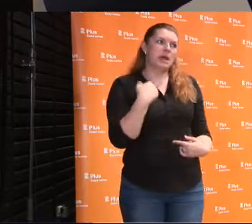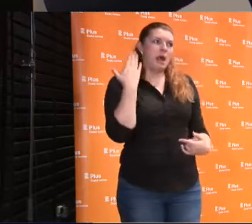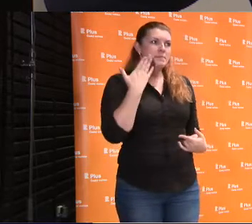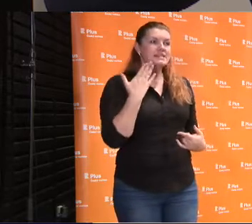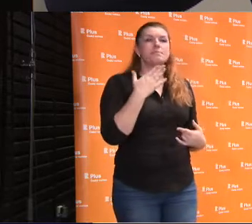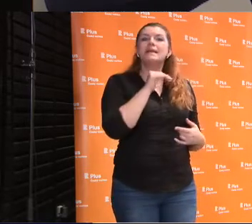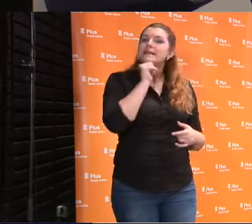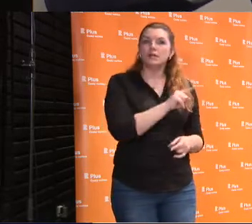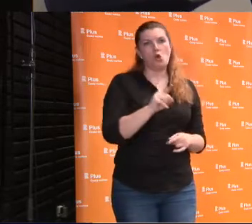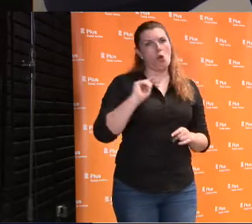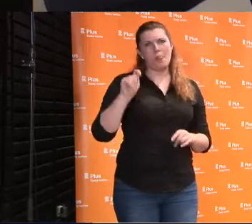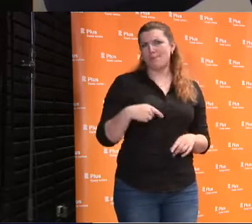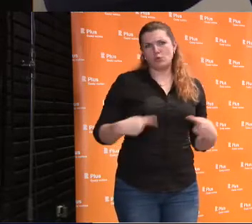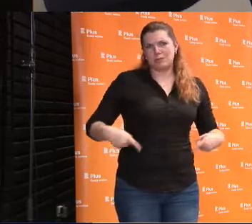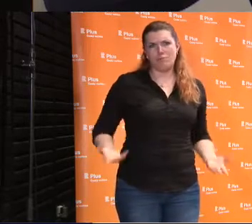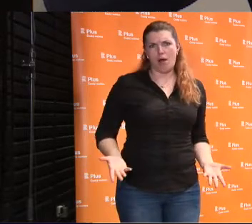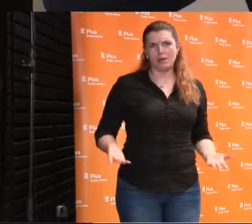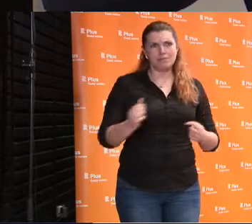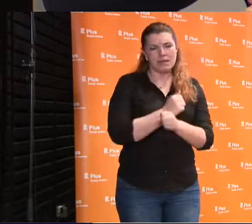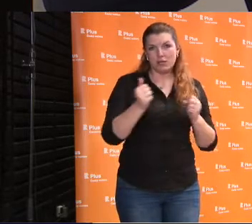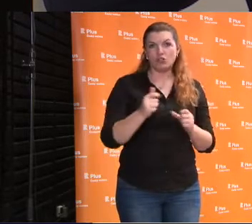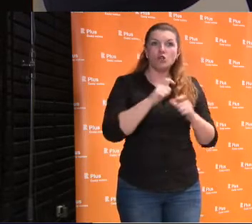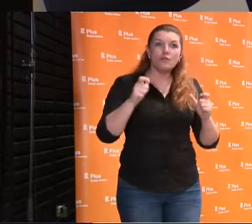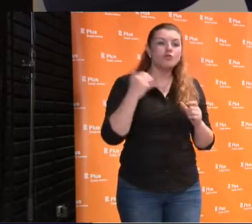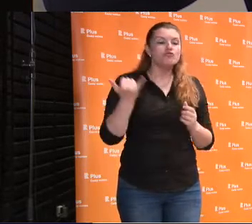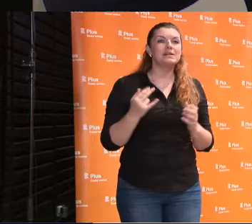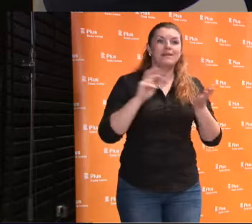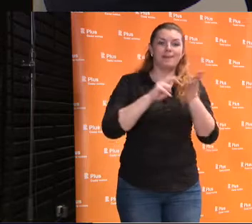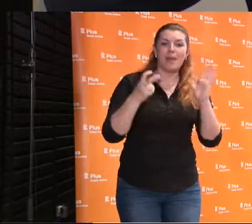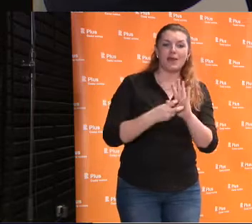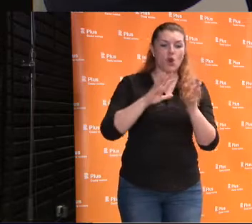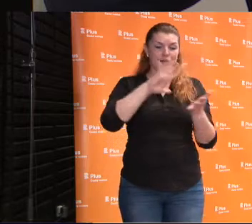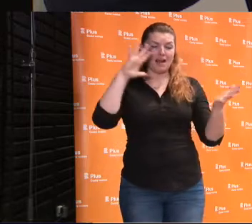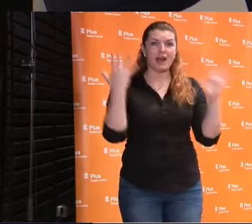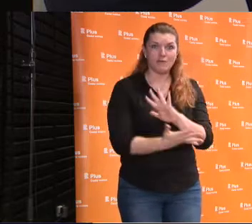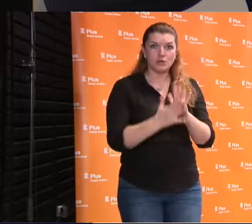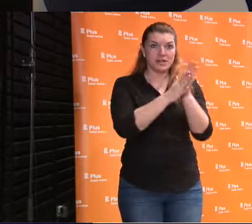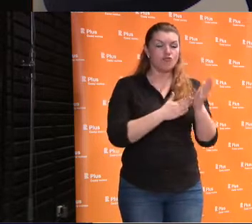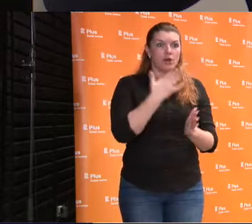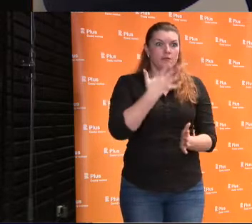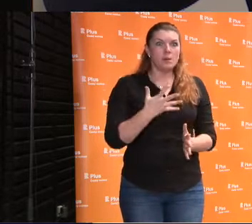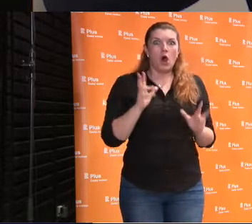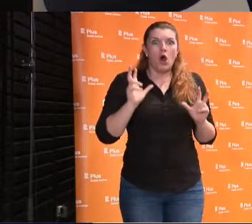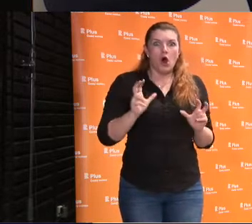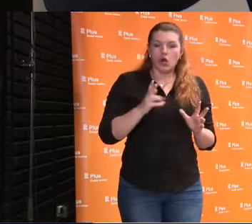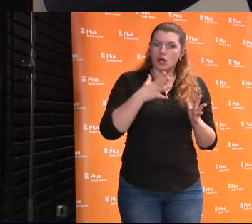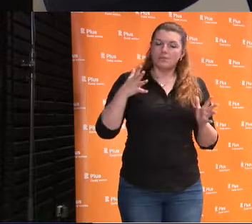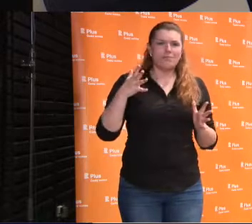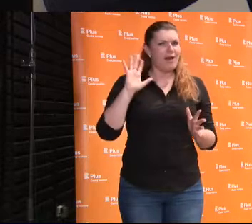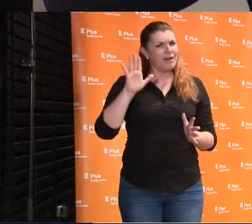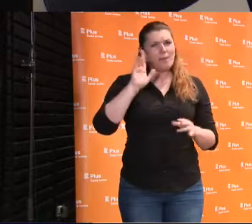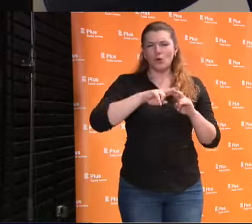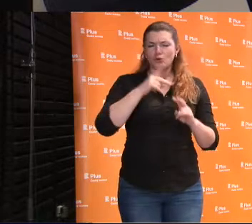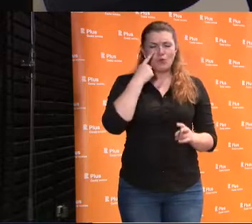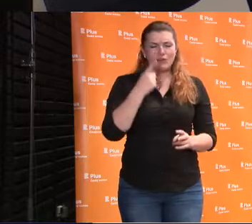nemusí bát vůbec nikdo, protože každá technologická revoluce vždycky na začátku vyvolává obavy, ale pak se ukazuje,